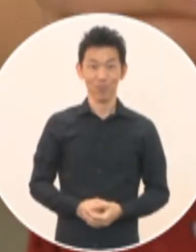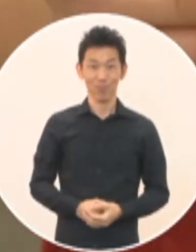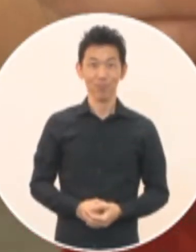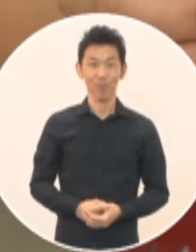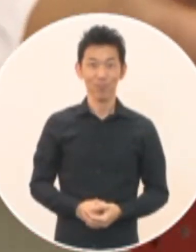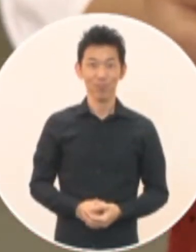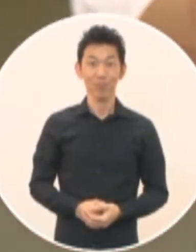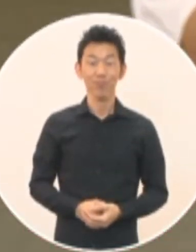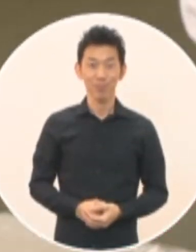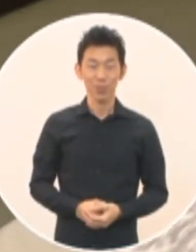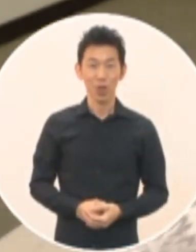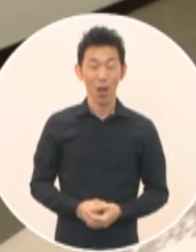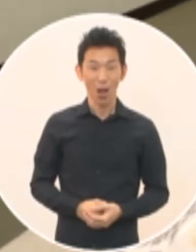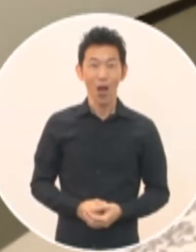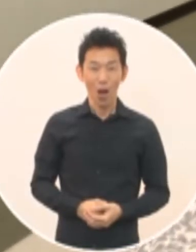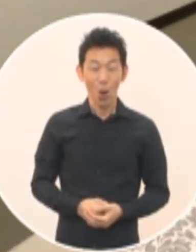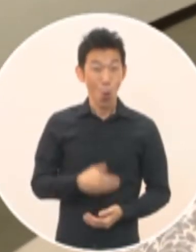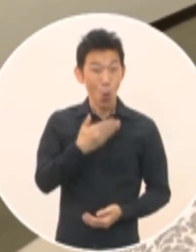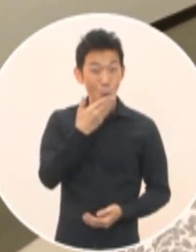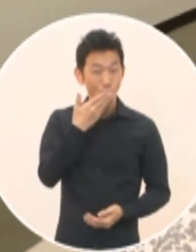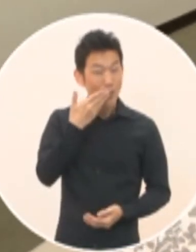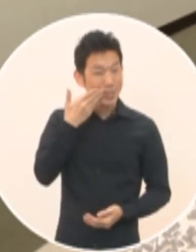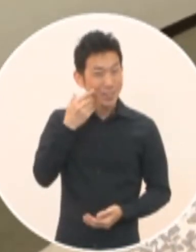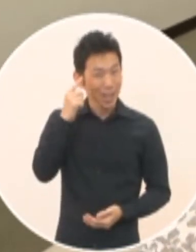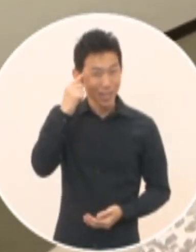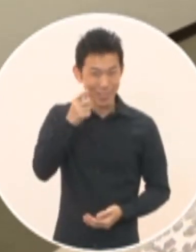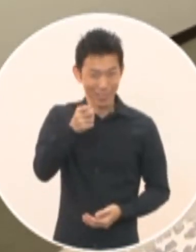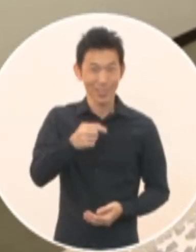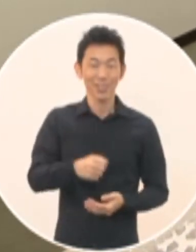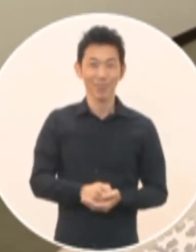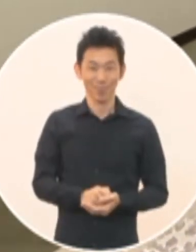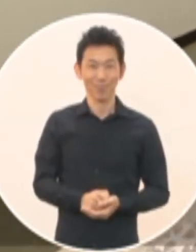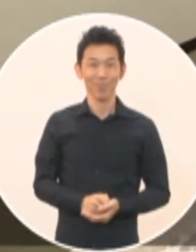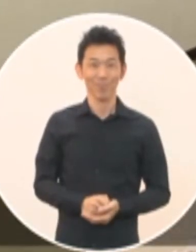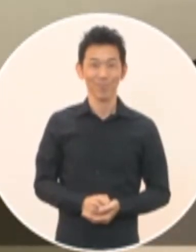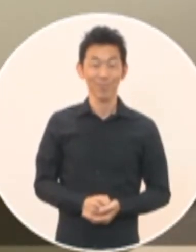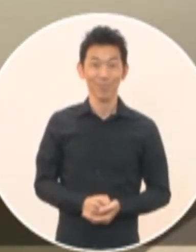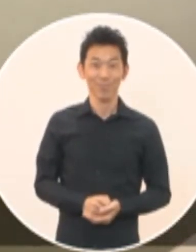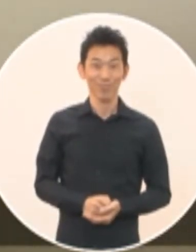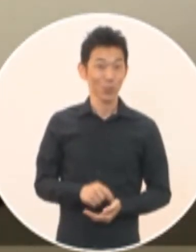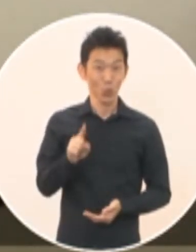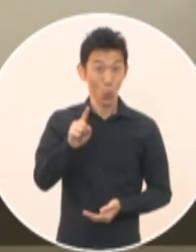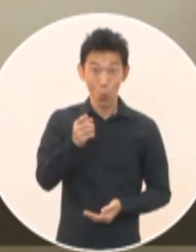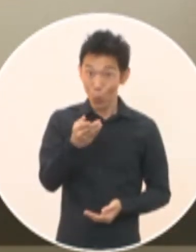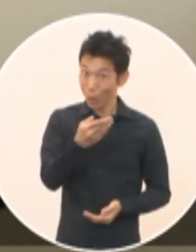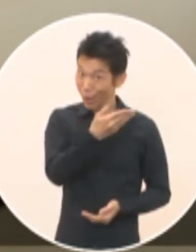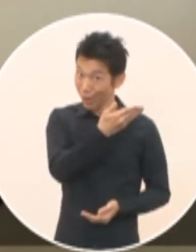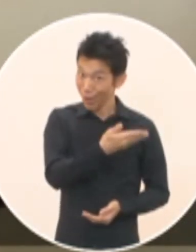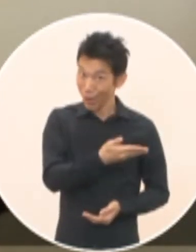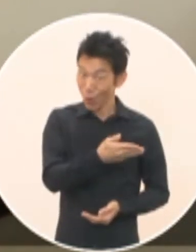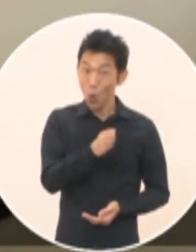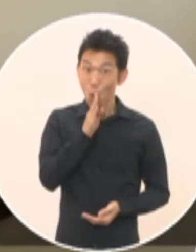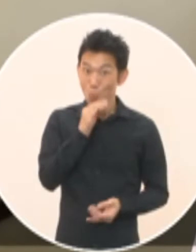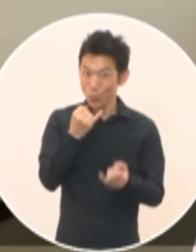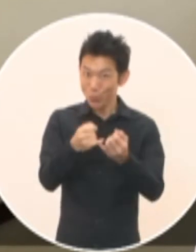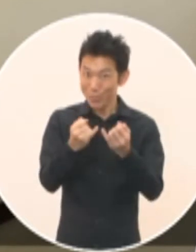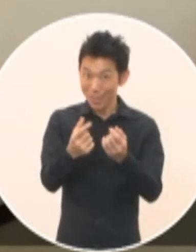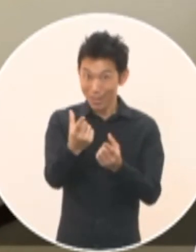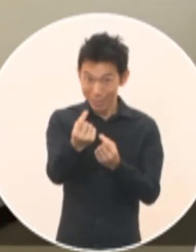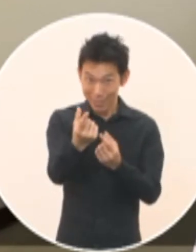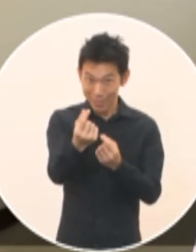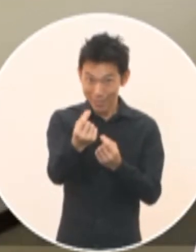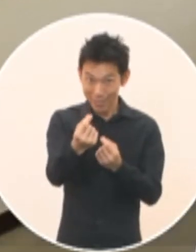わーすごい、 とっても美味しそう。 はい、こんな感じでどうですか。本物みたいにできました